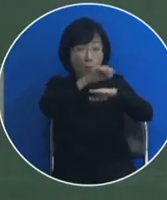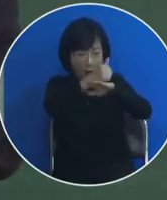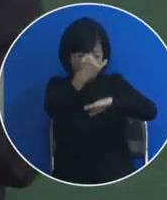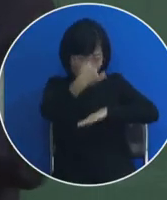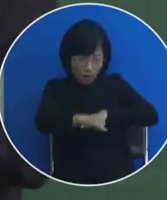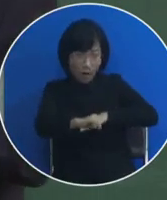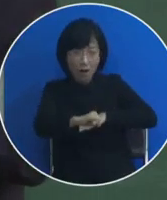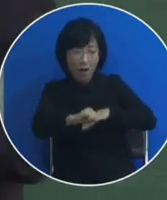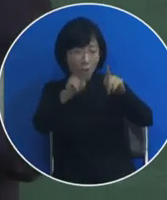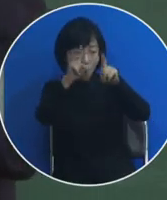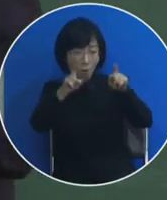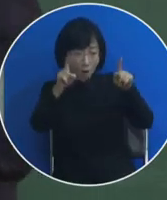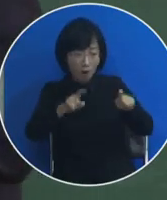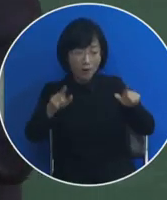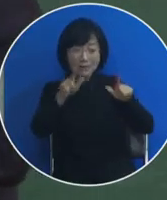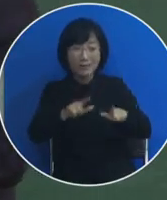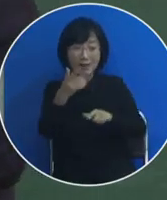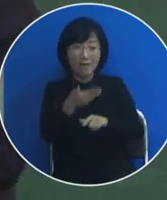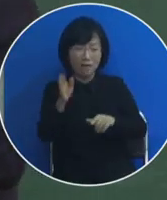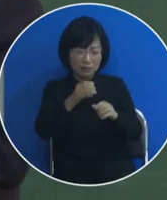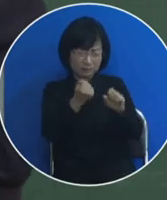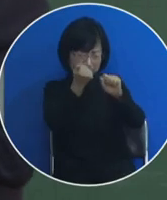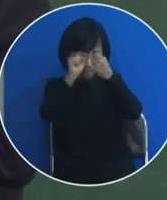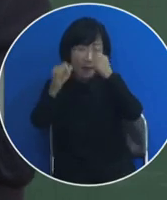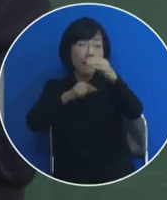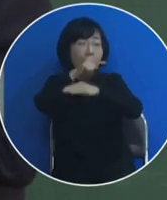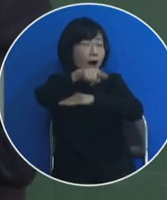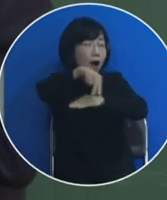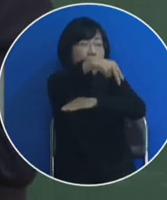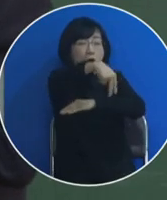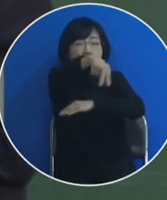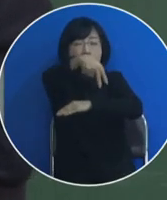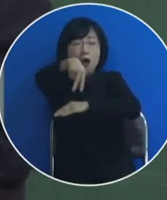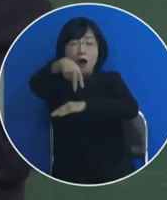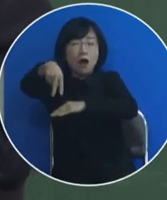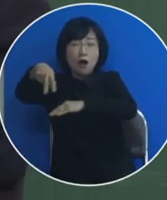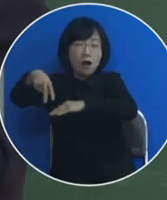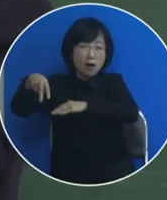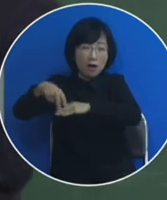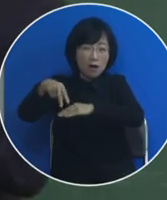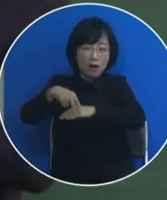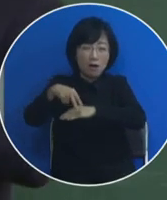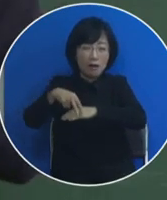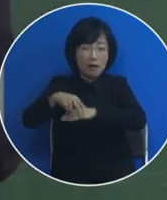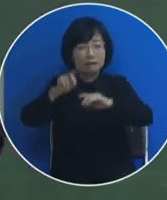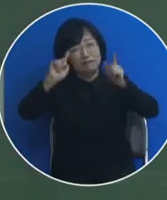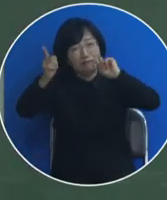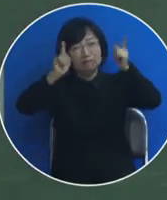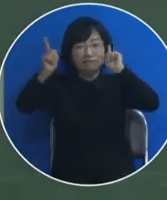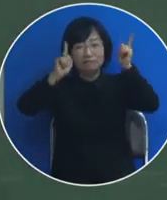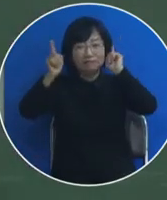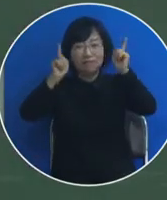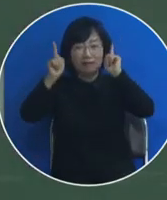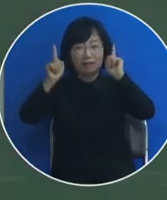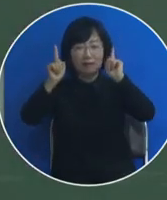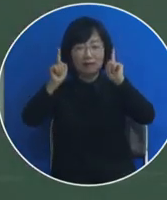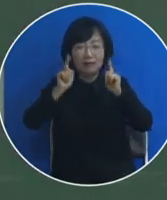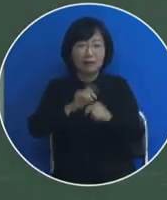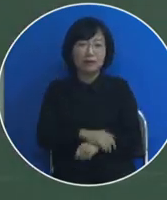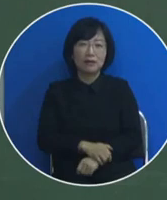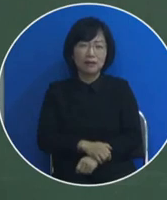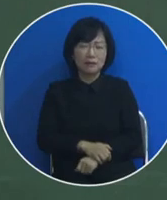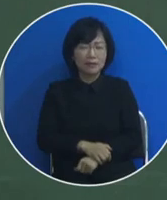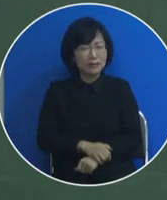she didn't like her tremendous status of being a princess, she ran away from the palace and she was running around, going do around to. 그 어떻게 보면은 그 뭐 나만으로도 볼 수